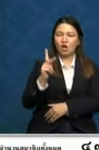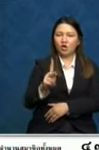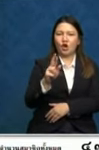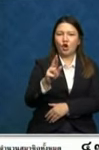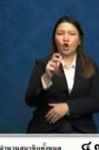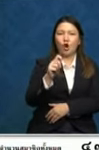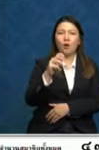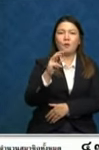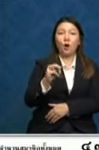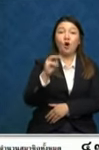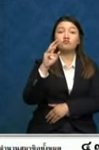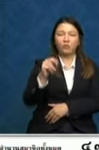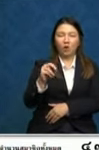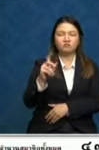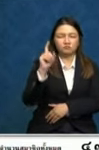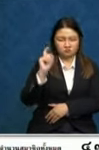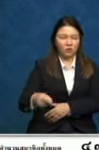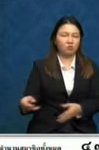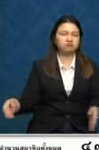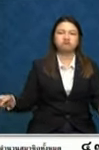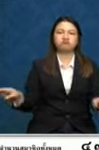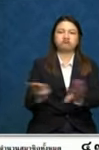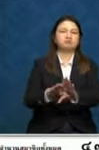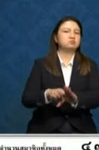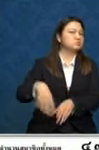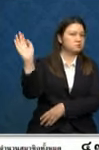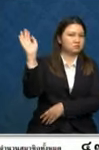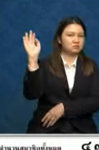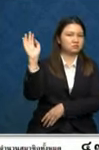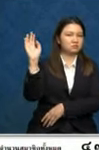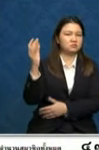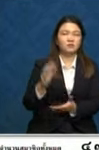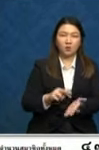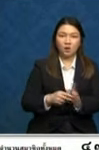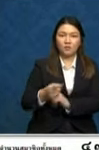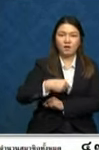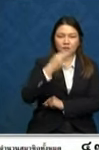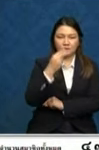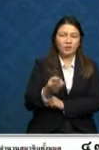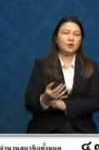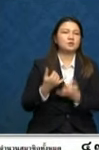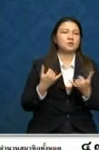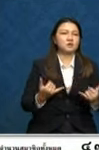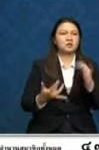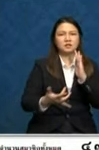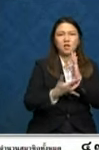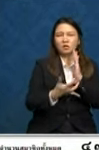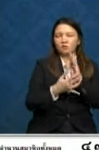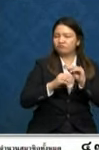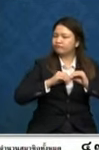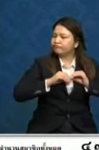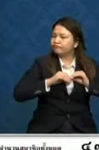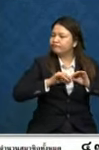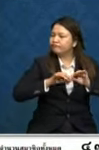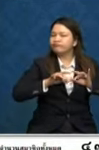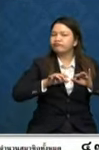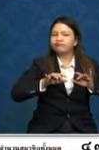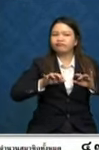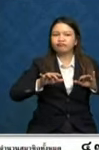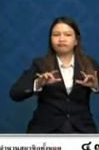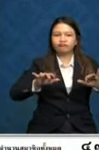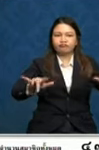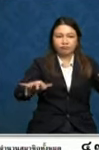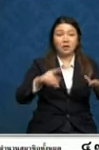านนี้เดี๋ยวนี้มันไปหมดแล้วสื่อสารมันไปหมดแล้วข่าวสารไปหมดแล้ว